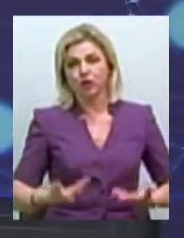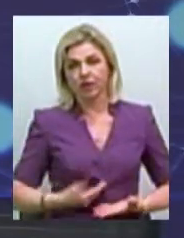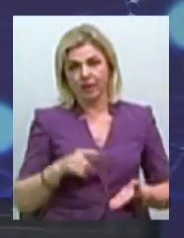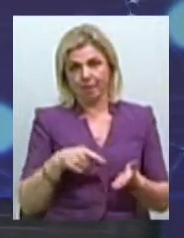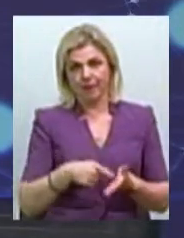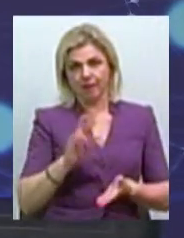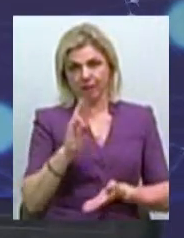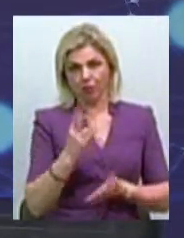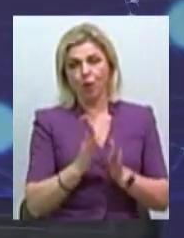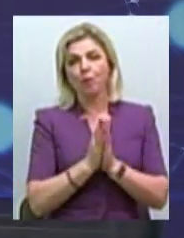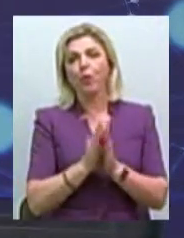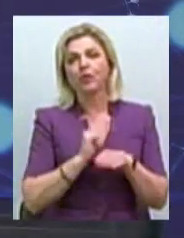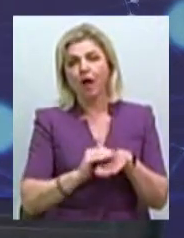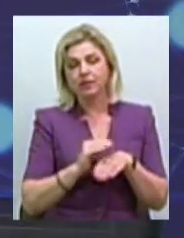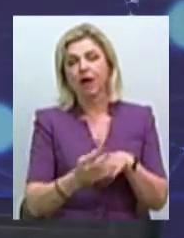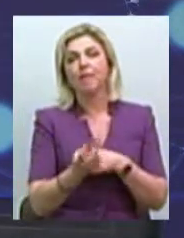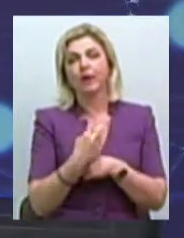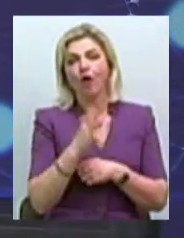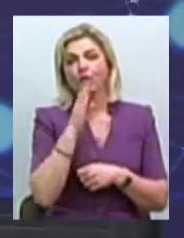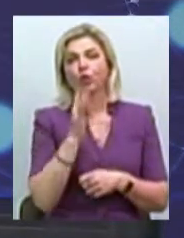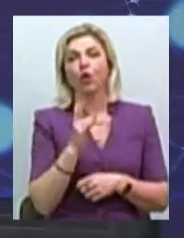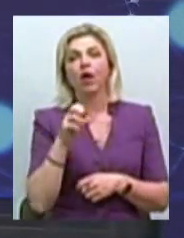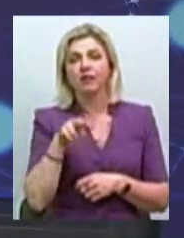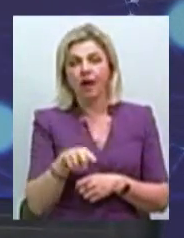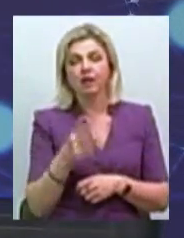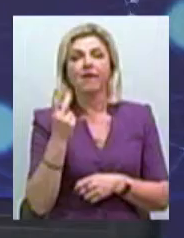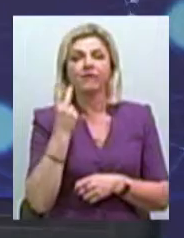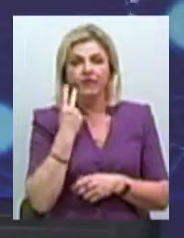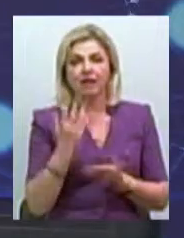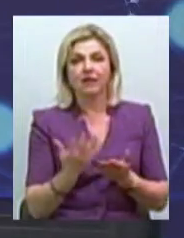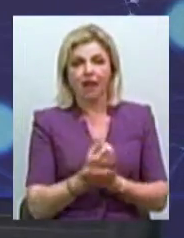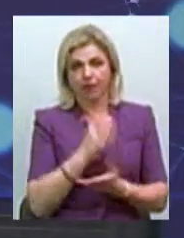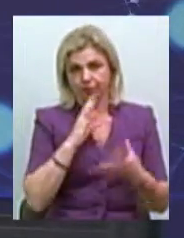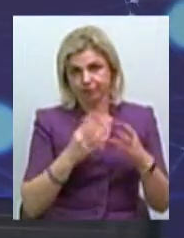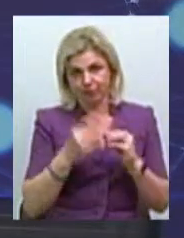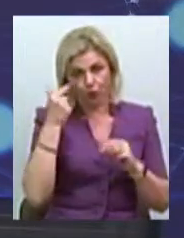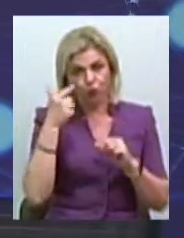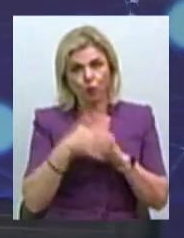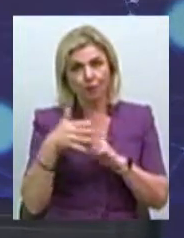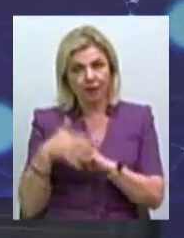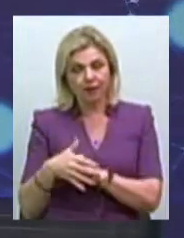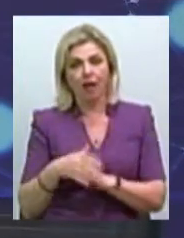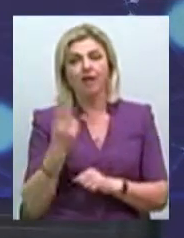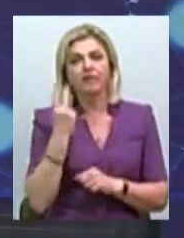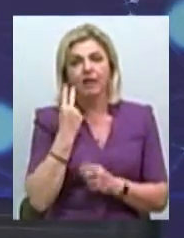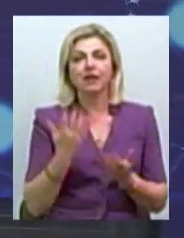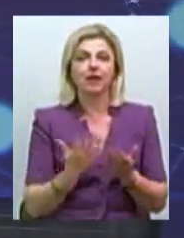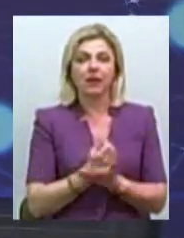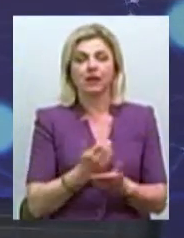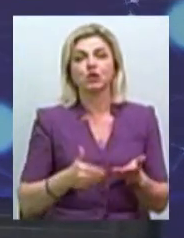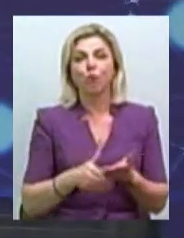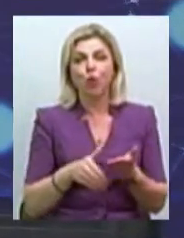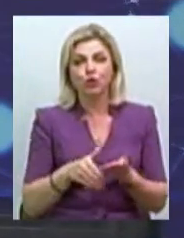Миколаєва. Будь ласка, приходьте до водоканалу. Ми завжди знайдемо розуміння, ми завжди знайдемо